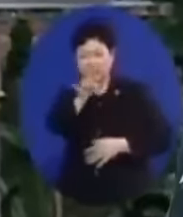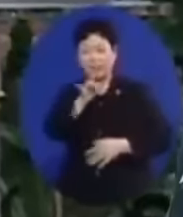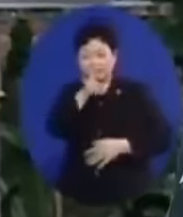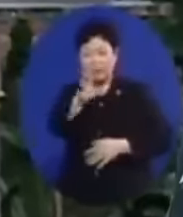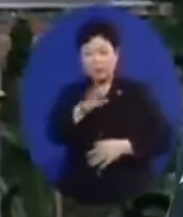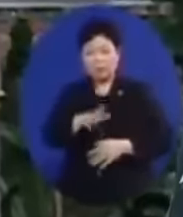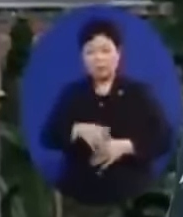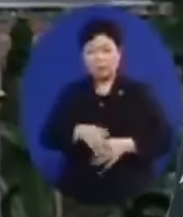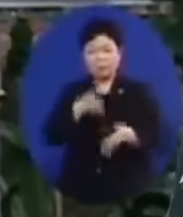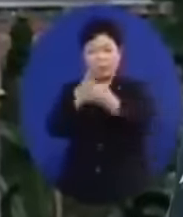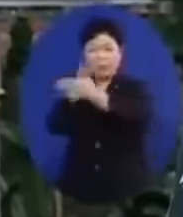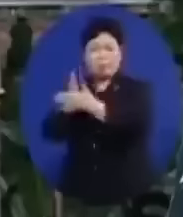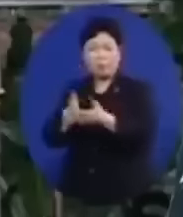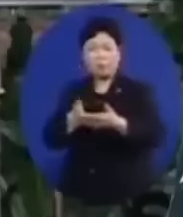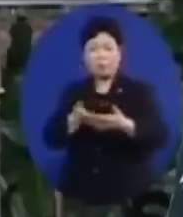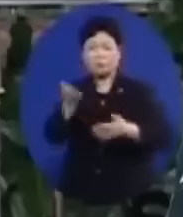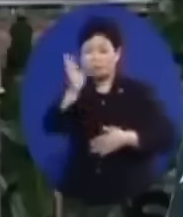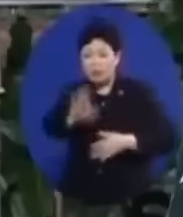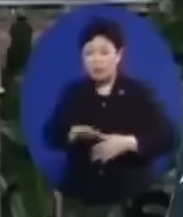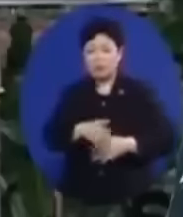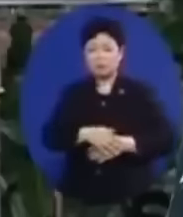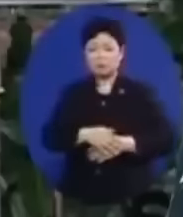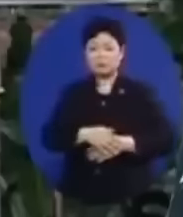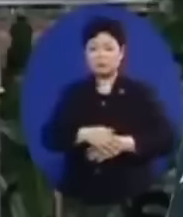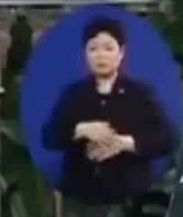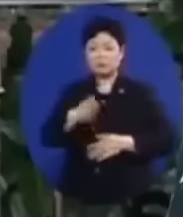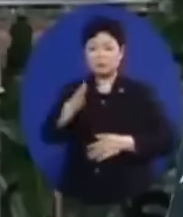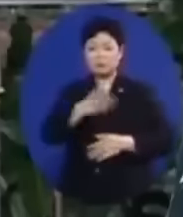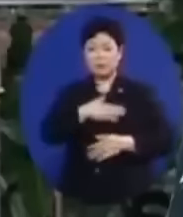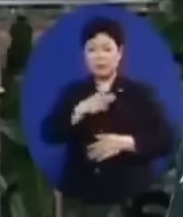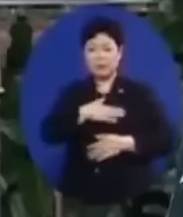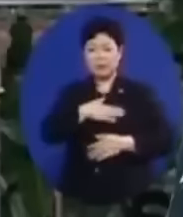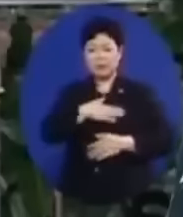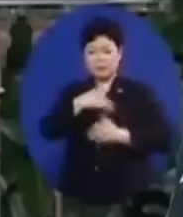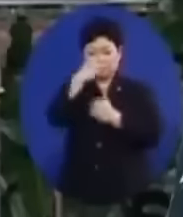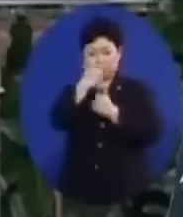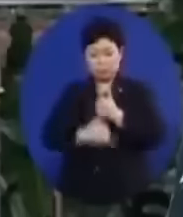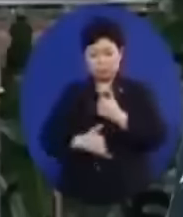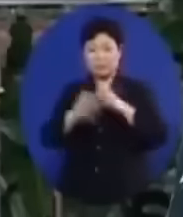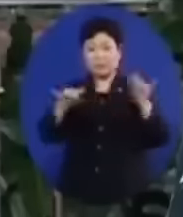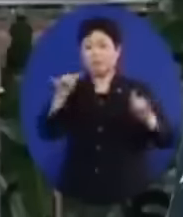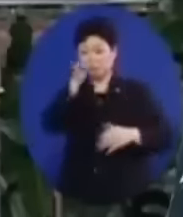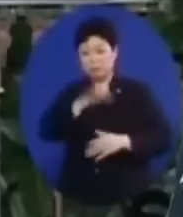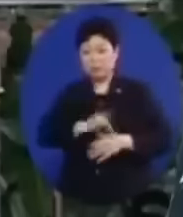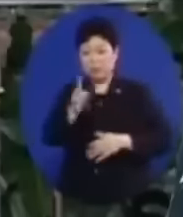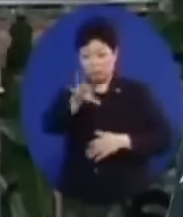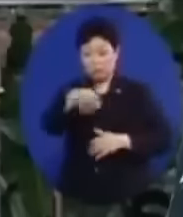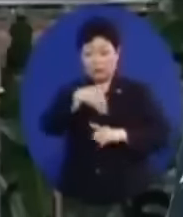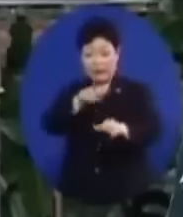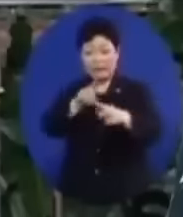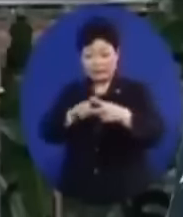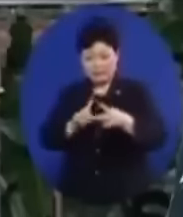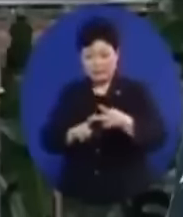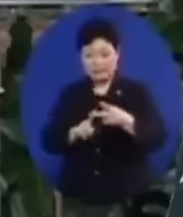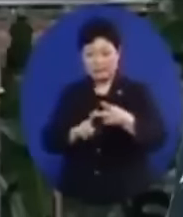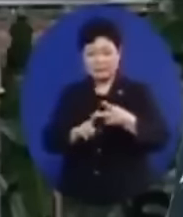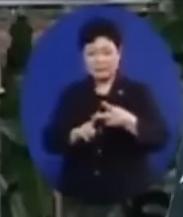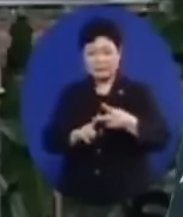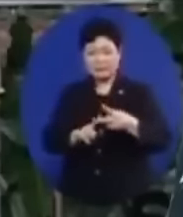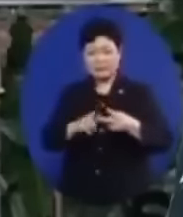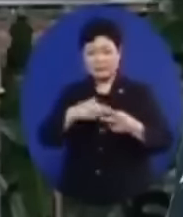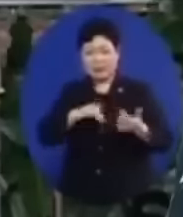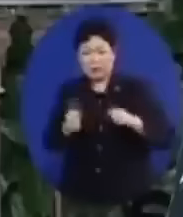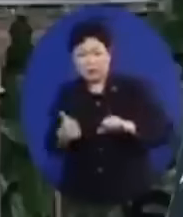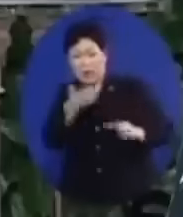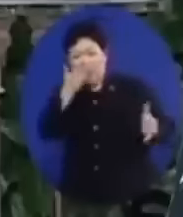있어요. 그러나 또 내 충성스러운 사람들도 있어요. 어디 가도 내가 죽으면